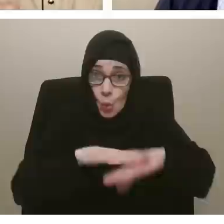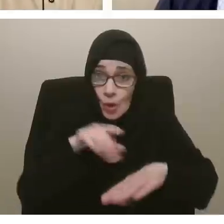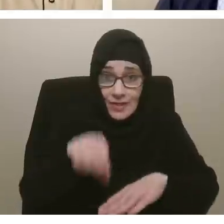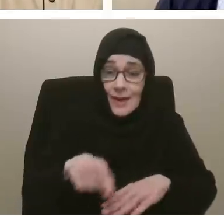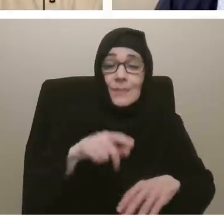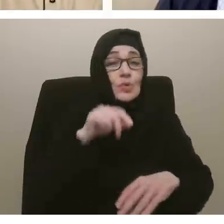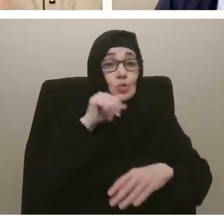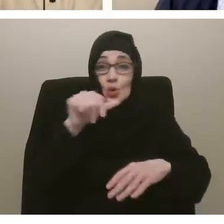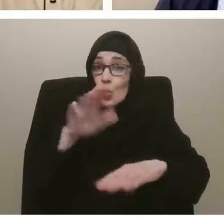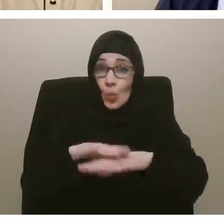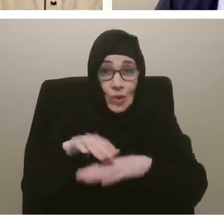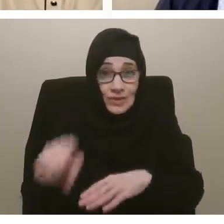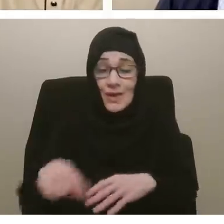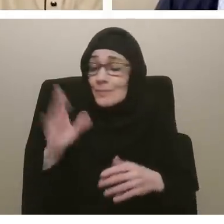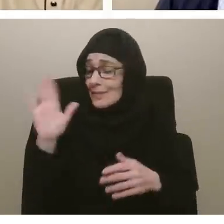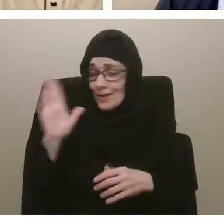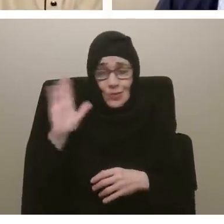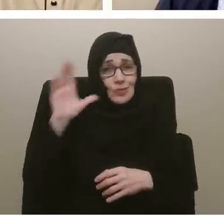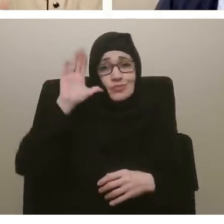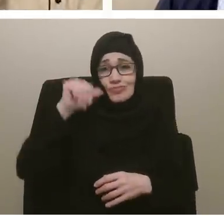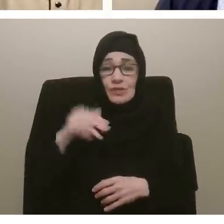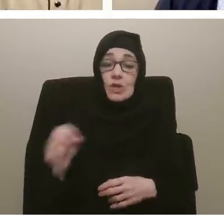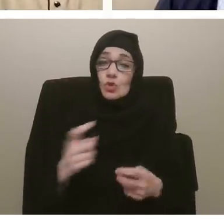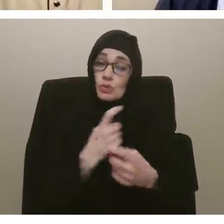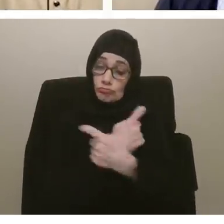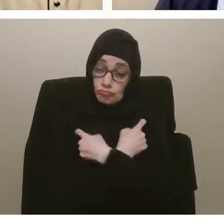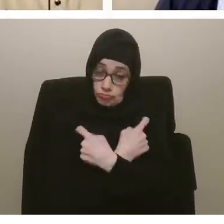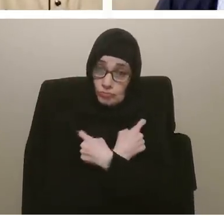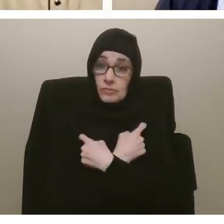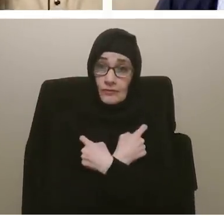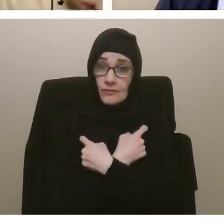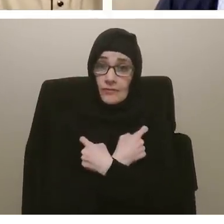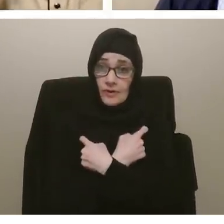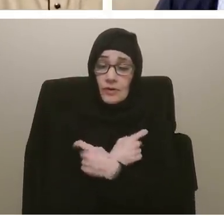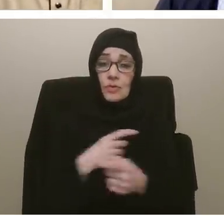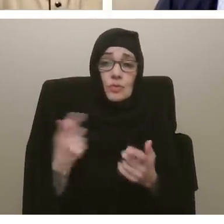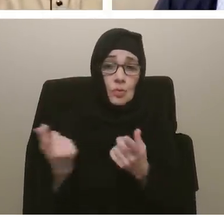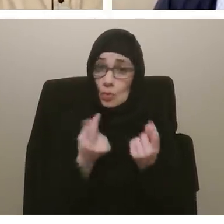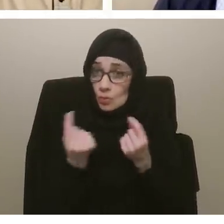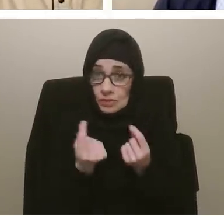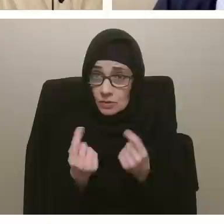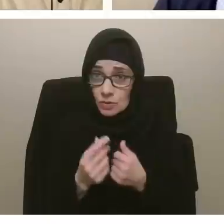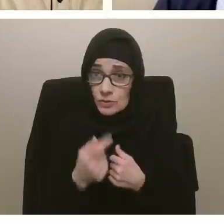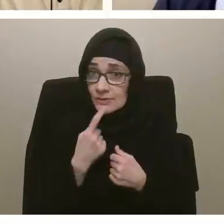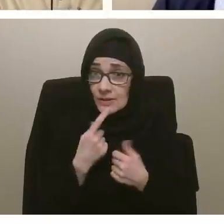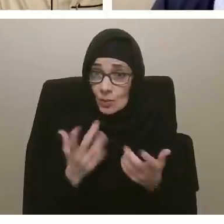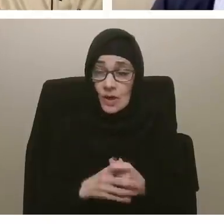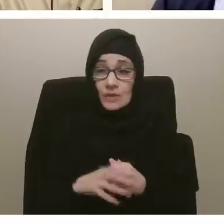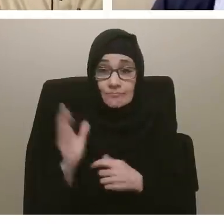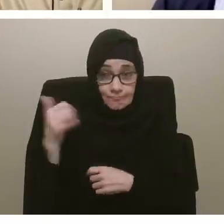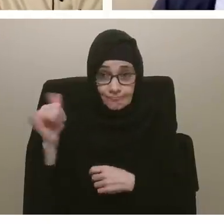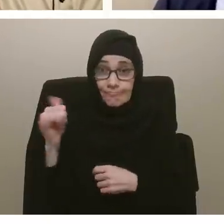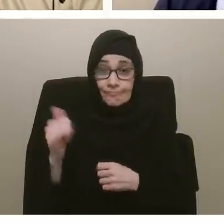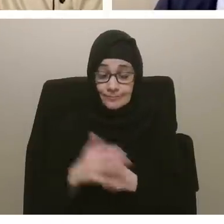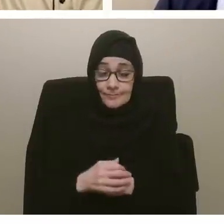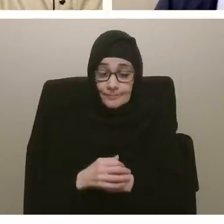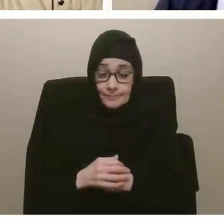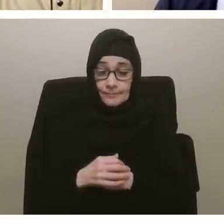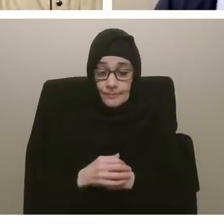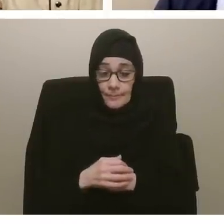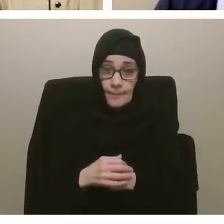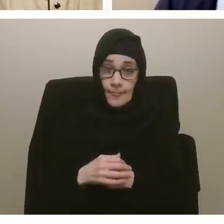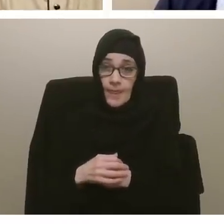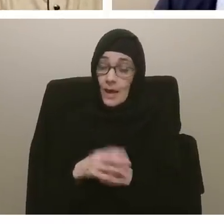don't warn them, they're not going to believe. So what does Fir'aun respond with? فَكَذَّبَ وَعَصَى ثُمَّ أَدْبَرَ يَسْعَى فَحَشَرَ فَنَادَى فَقَالَ أَنَا رَبُّكُمُ الْأَعْلَى.